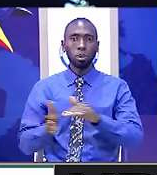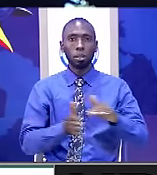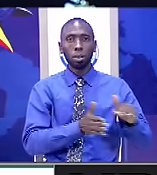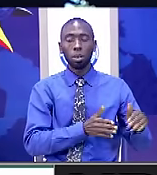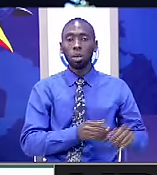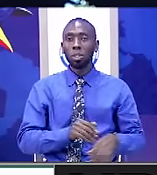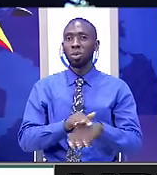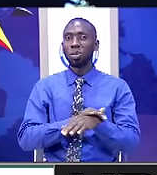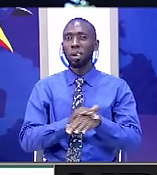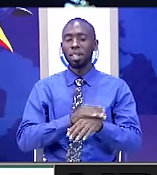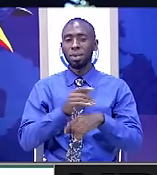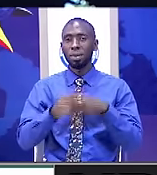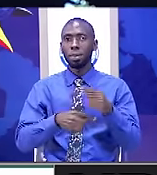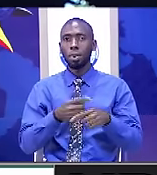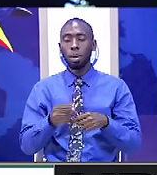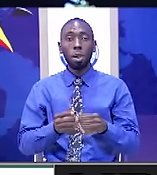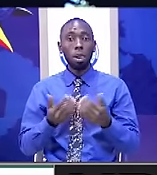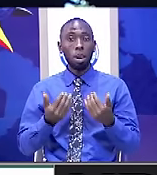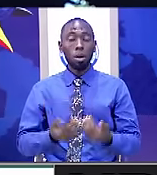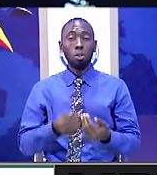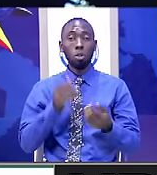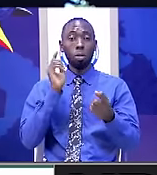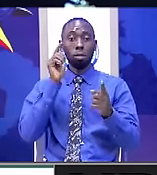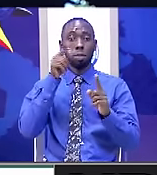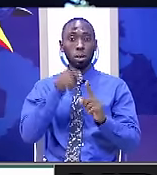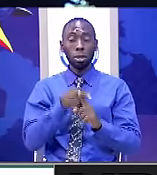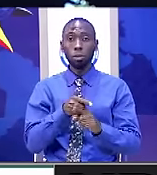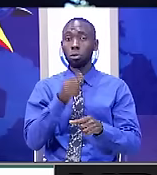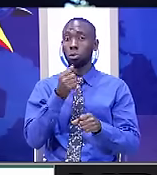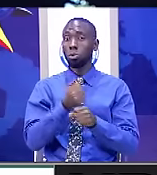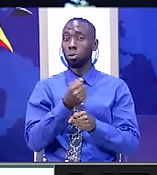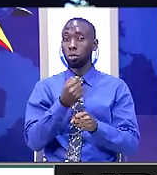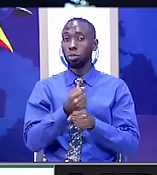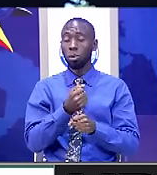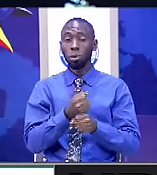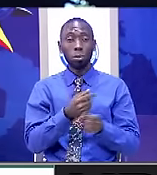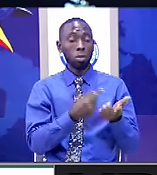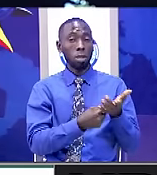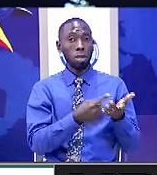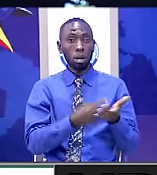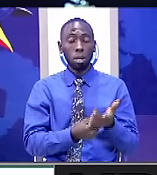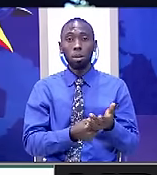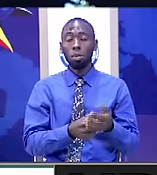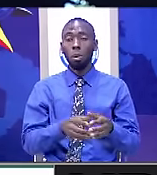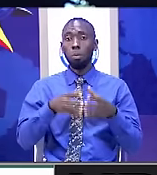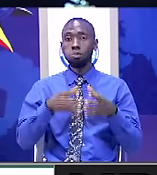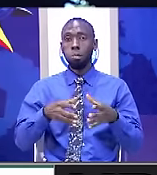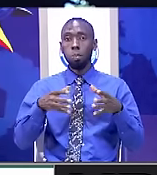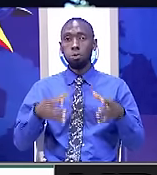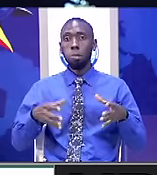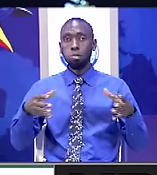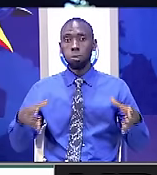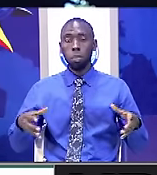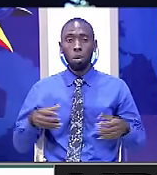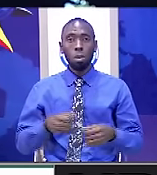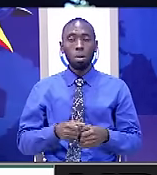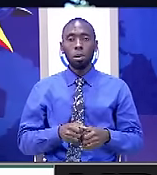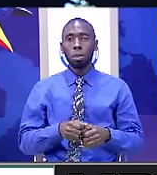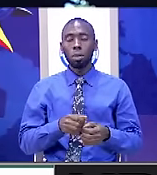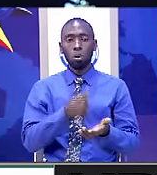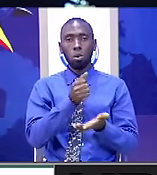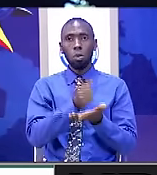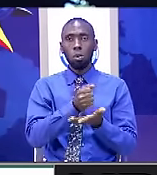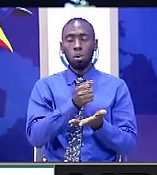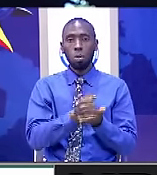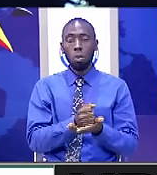gaffe amalala ekiruubirirwa kya Uganda okwongera ku mwanyi ezitundibwa mu katale k'ensi yonna kirabika kikutte